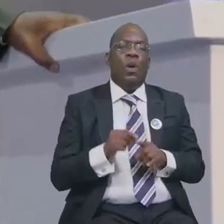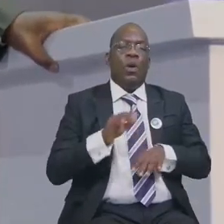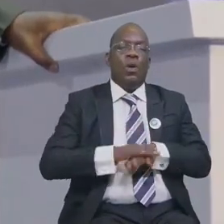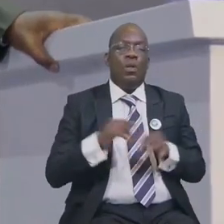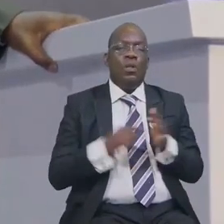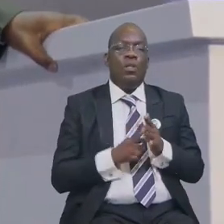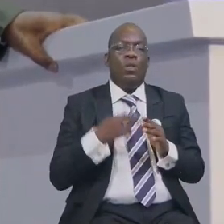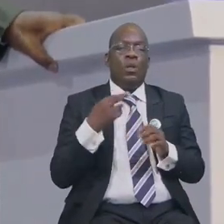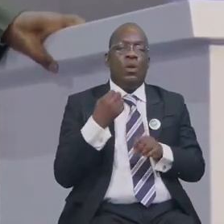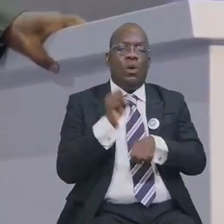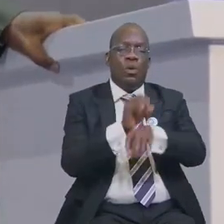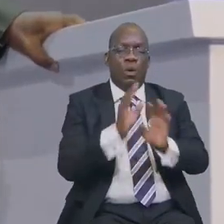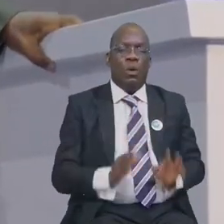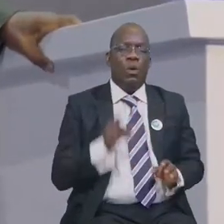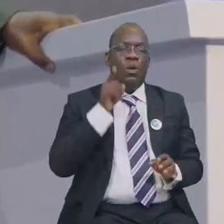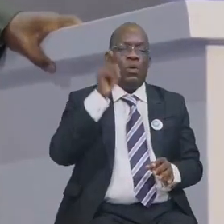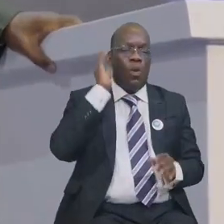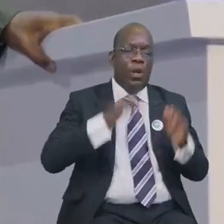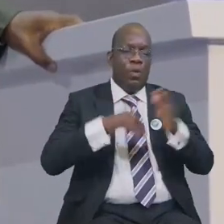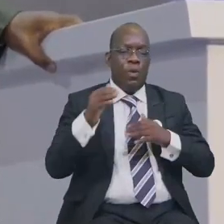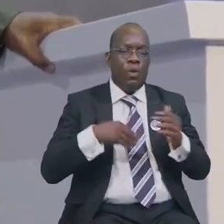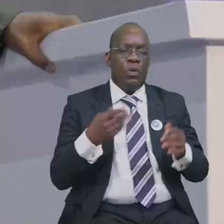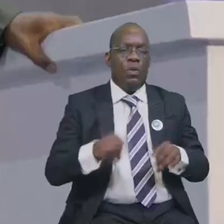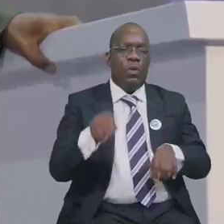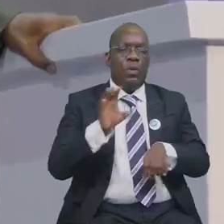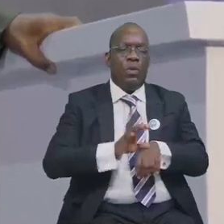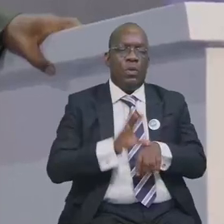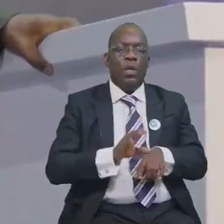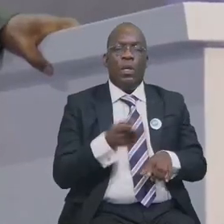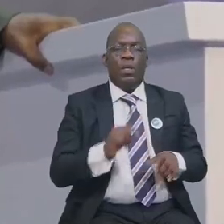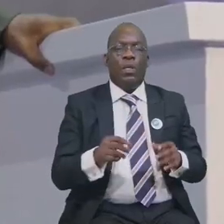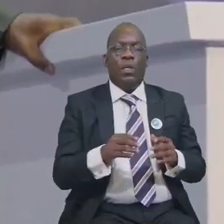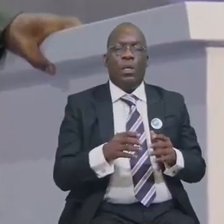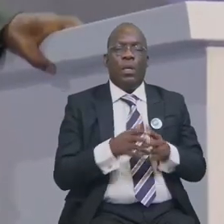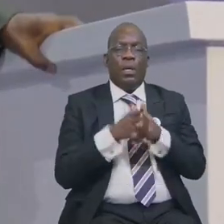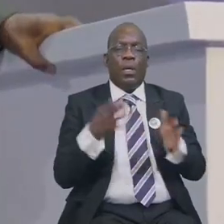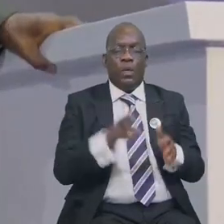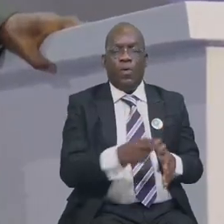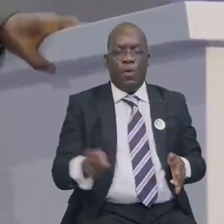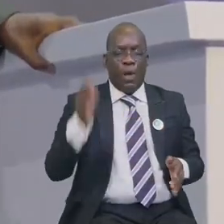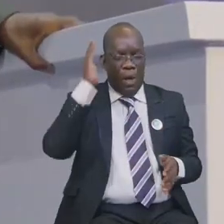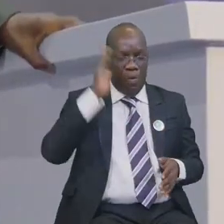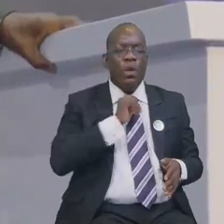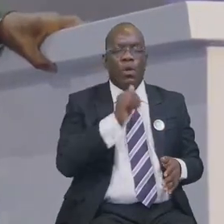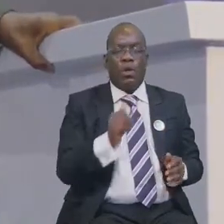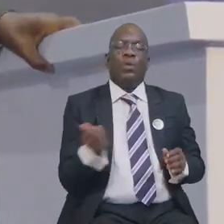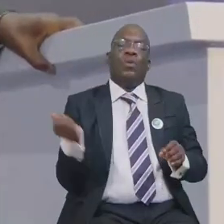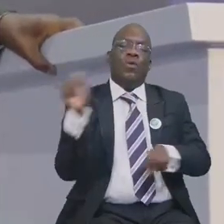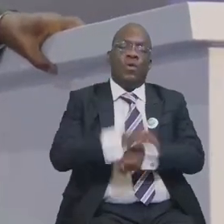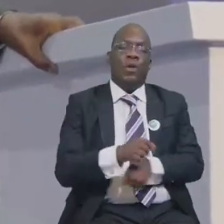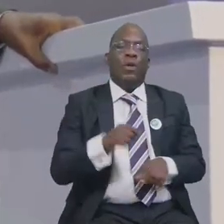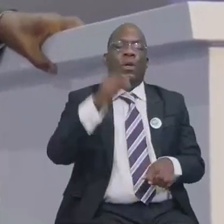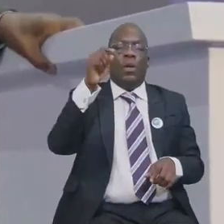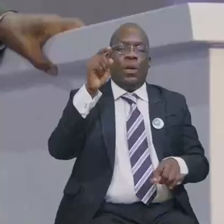église et que les portes des cieux des morts ne puissent prévaloir contre elle, ne pourront pas prévaloir, ne doivent pas prévaloir